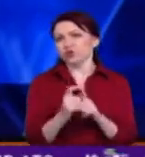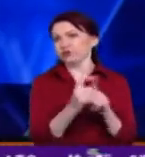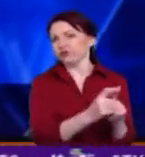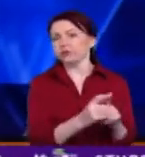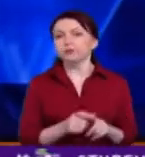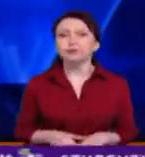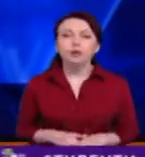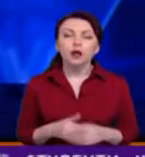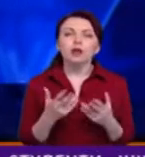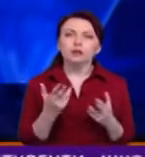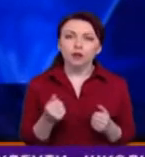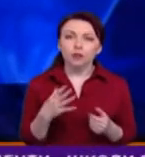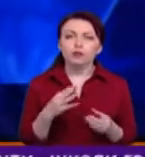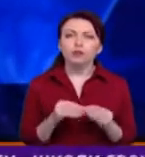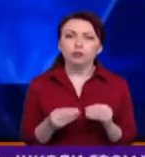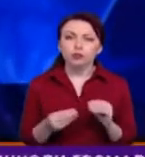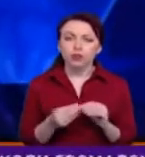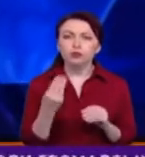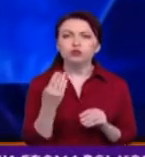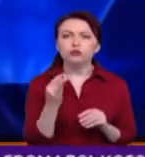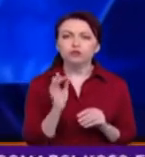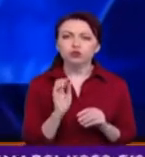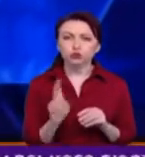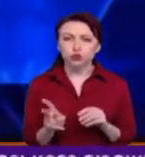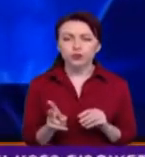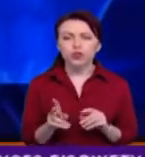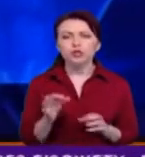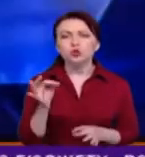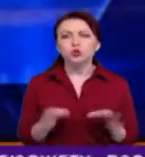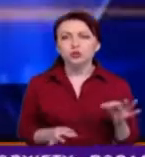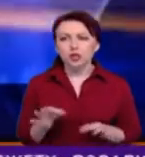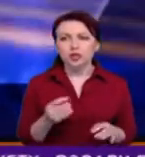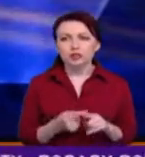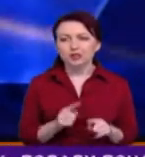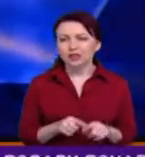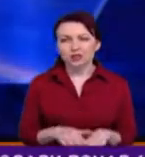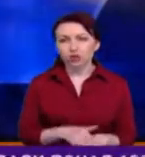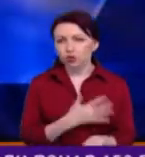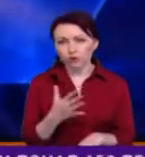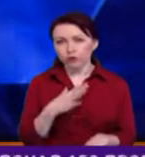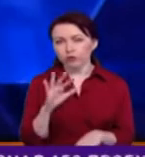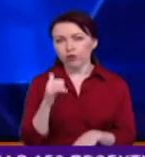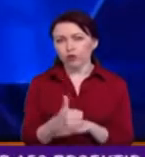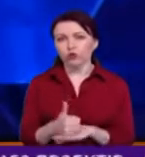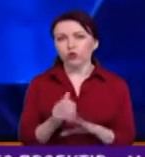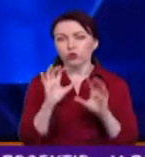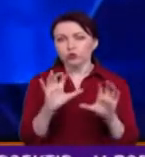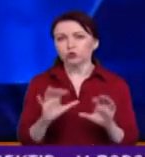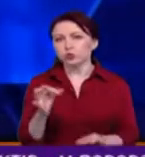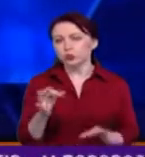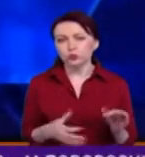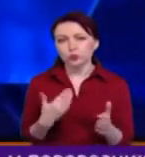Там вона вже була озвучена достатньо давно. Ну, так, це ж тема. Він насправді ж, ну, недовго з одного боку був головою Конституційного суду, там